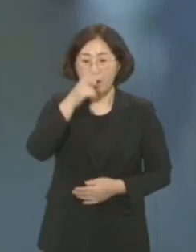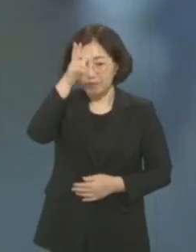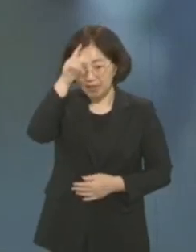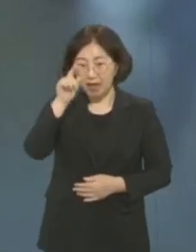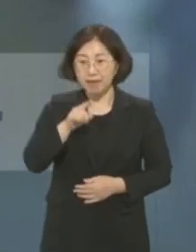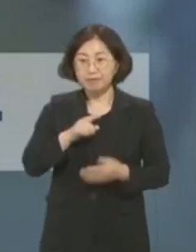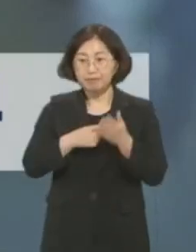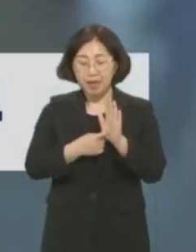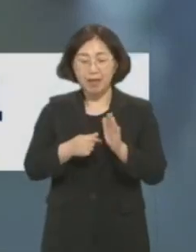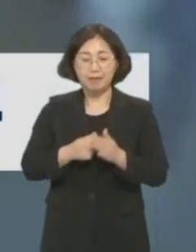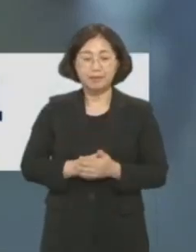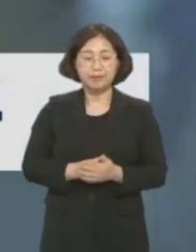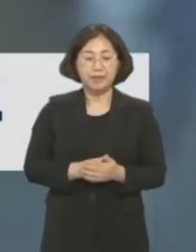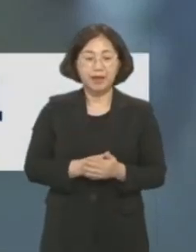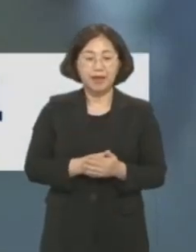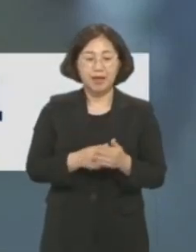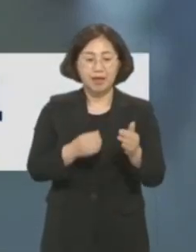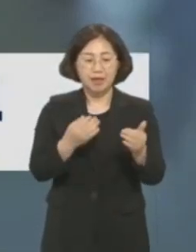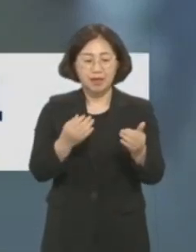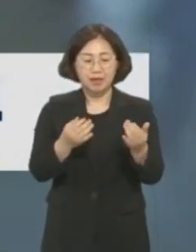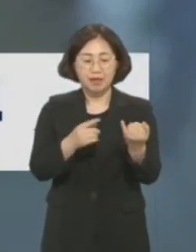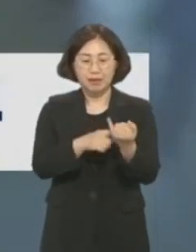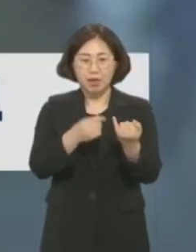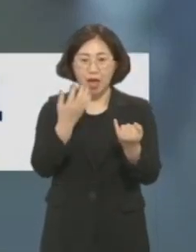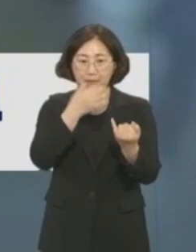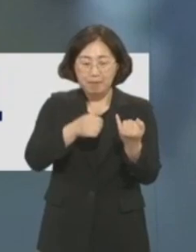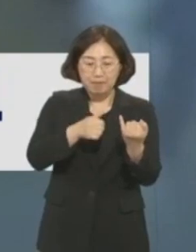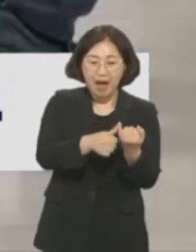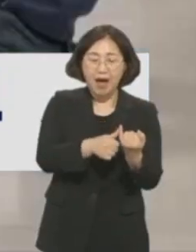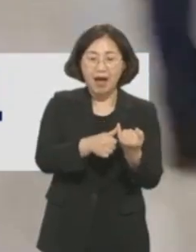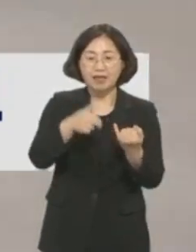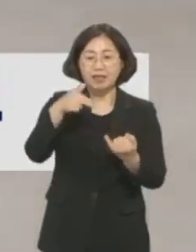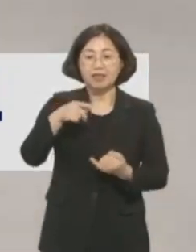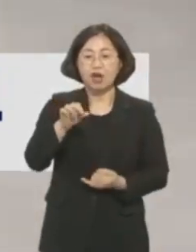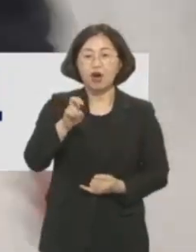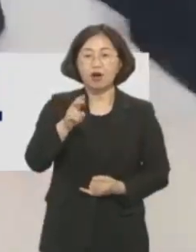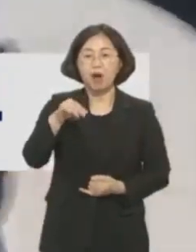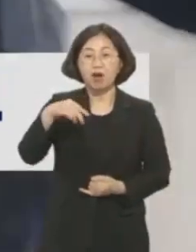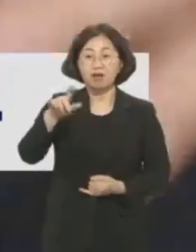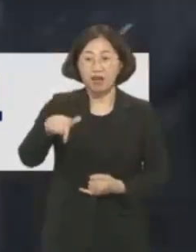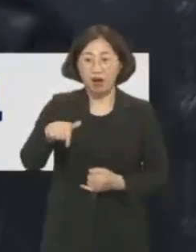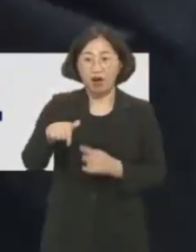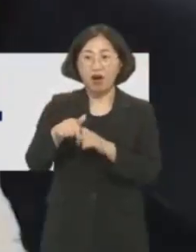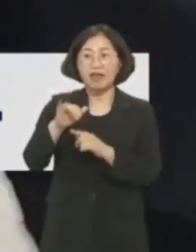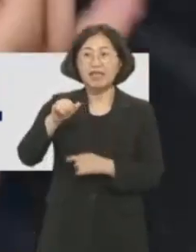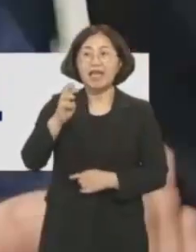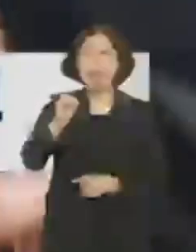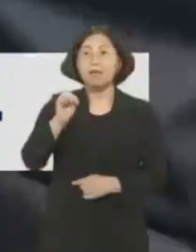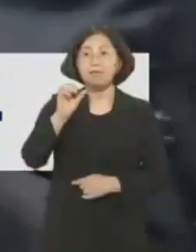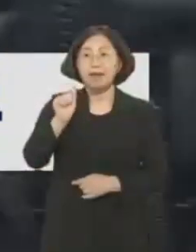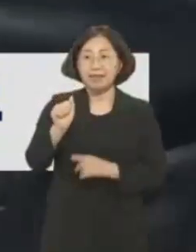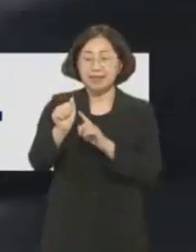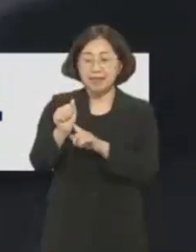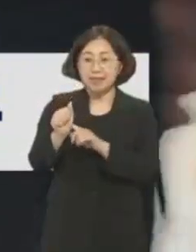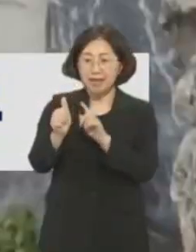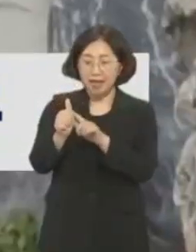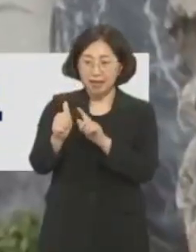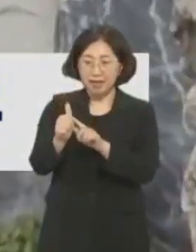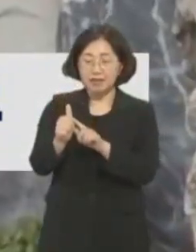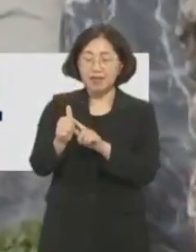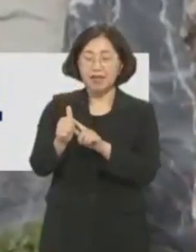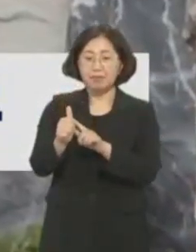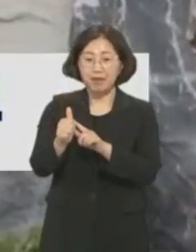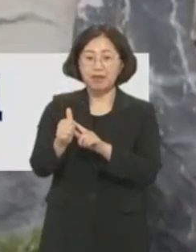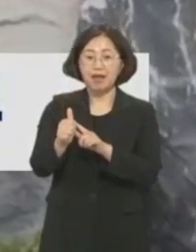검찰이 여신도 성폭행 혐의를 받고 있는 JMS 정명석 총재에 대해 위치 추적 전자장치 부착명령을